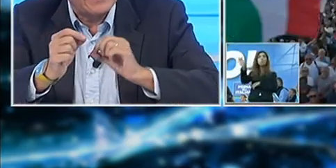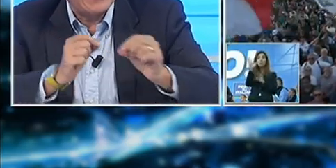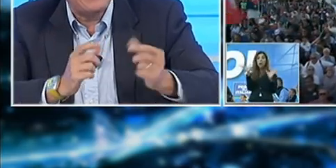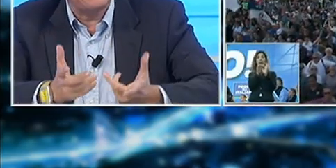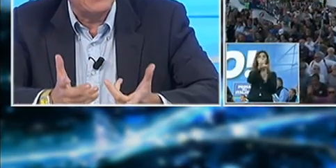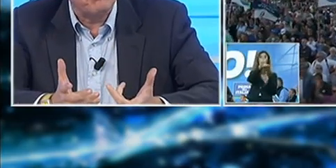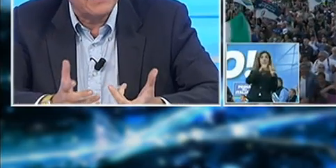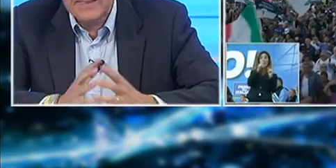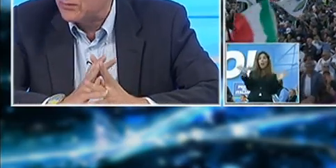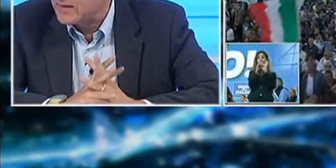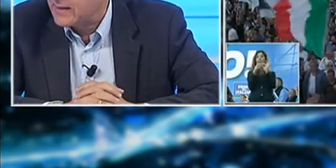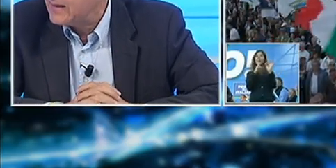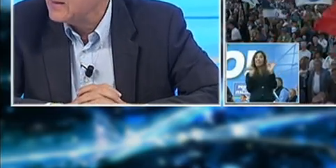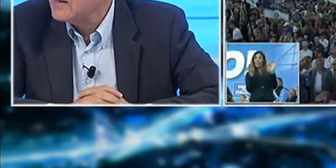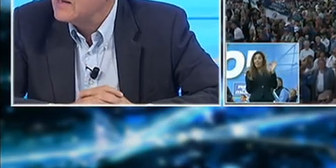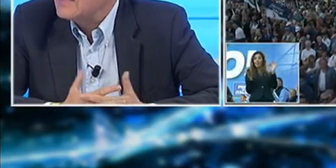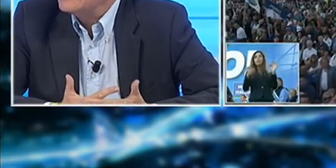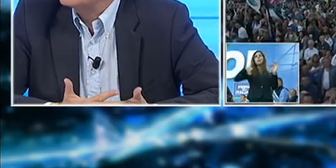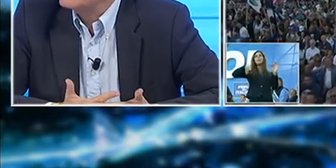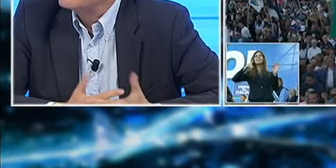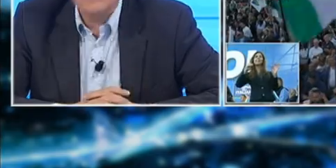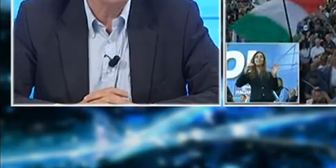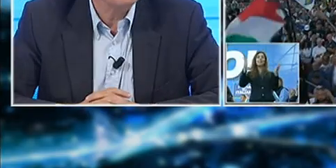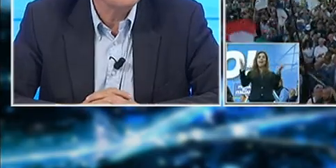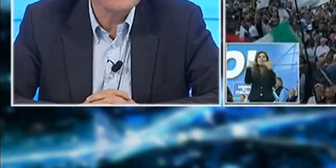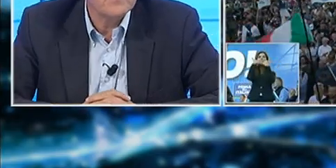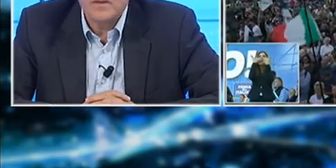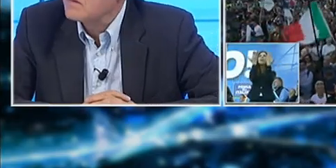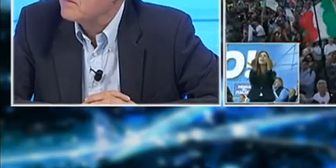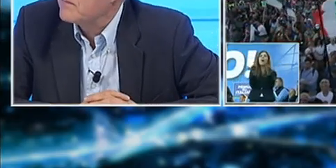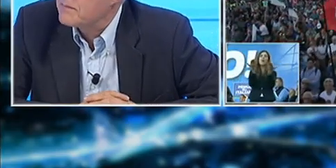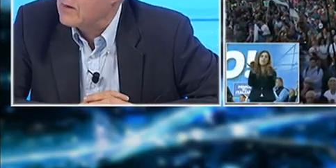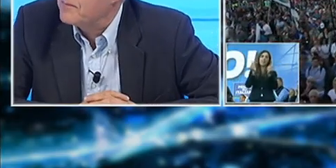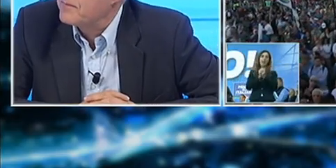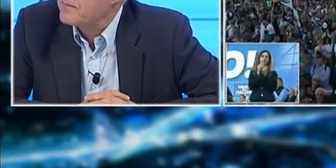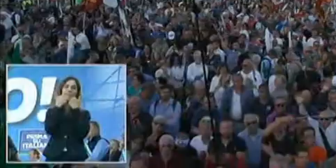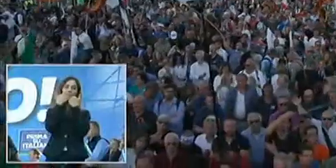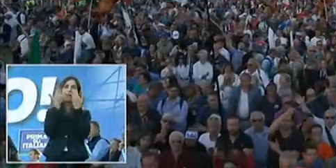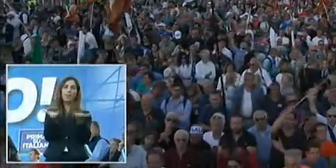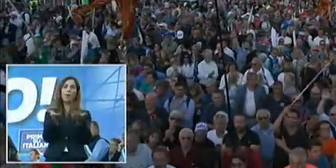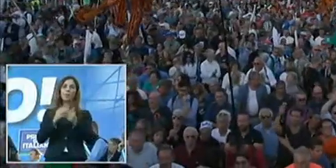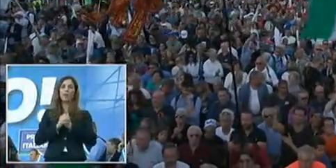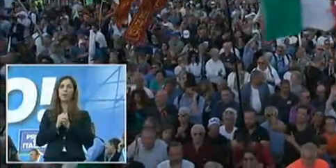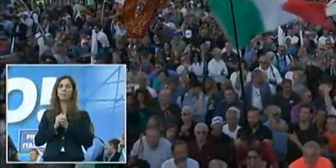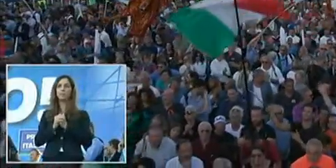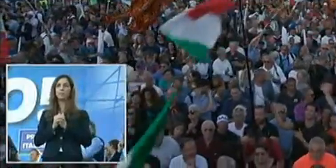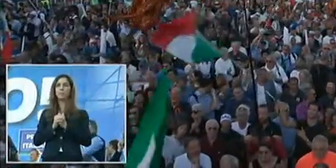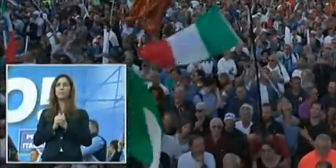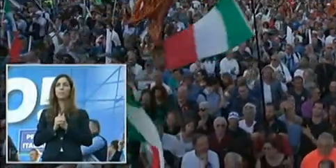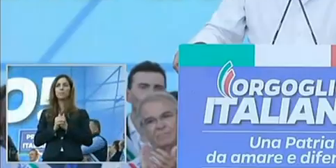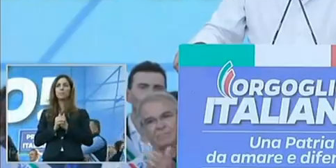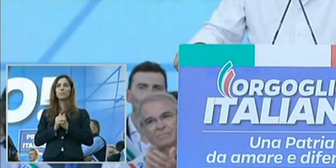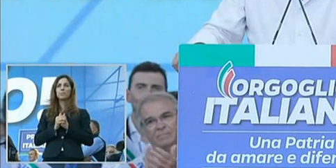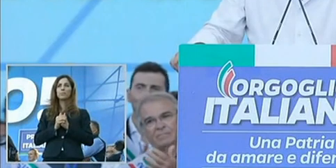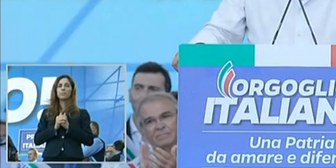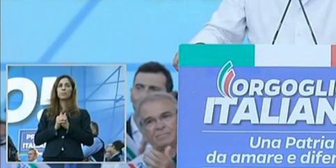ma anche l'acme dell'impotenza politica. Ecco, qui sentiamo un momento perché, scusami Alessandro, perché c'è l'attacco al PD